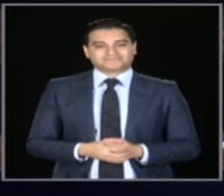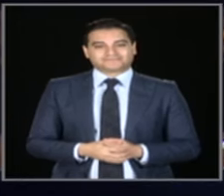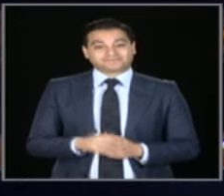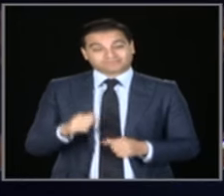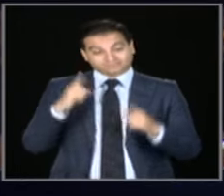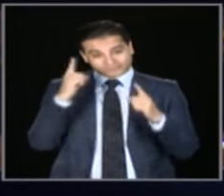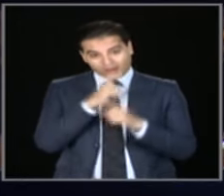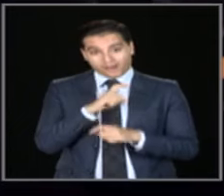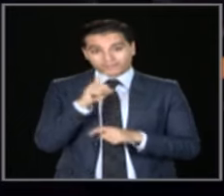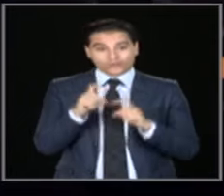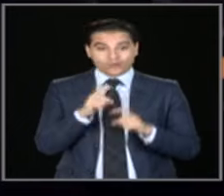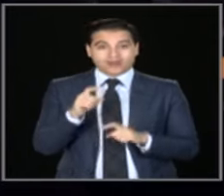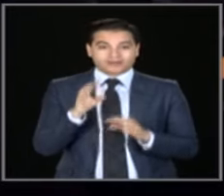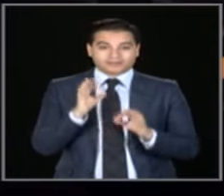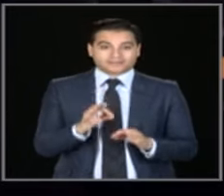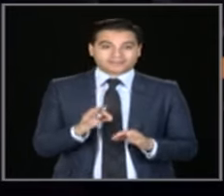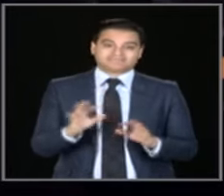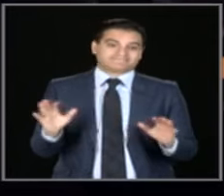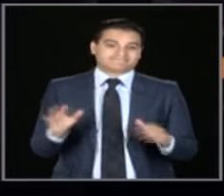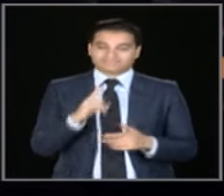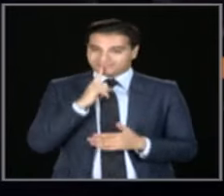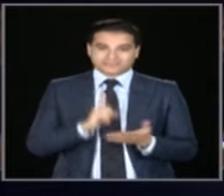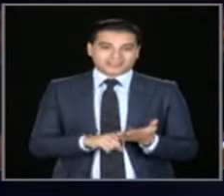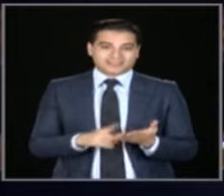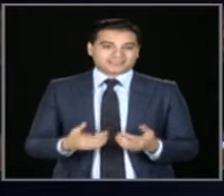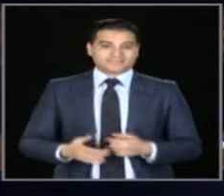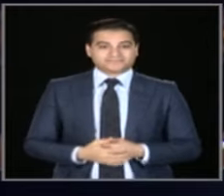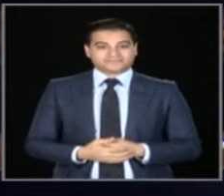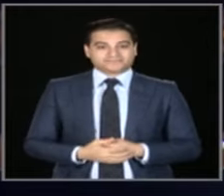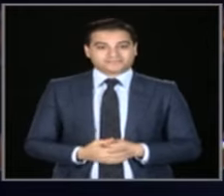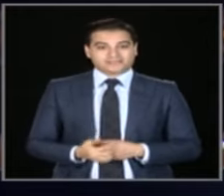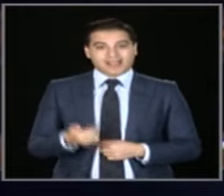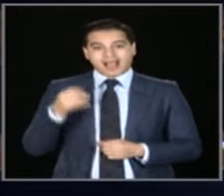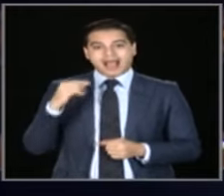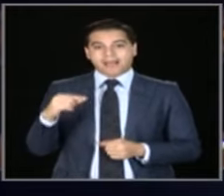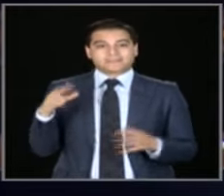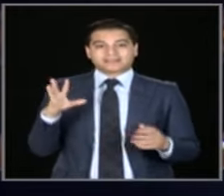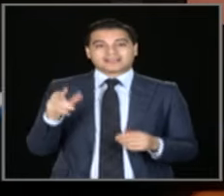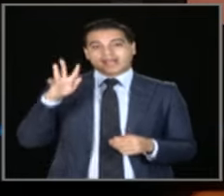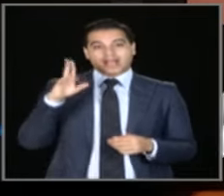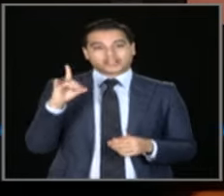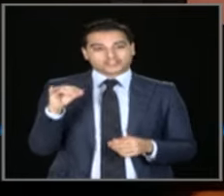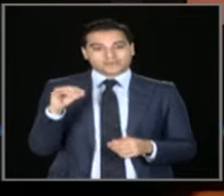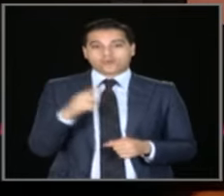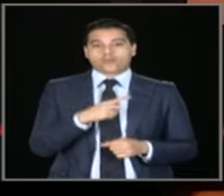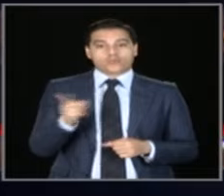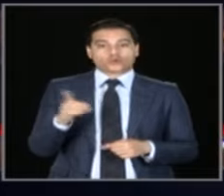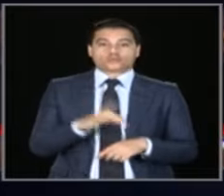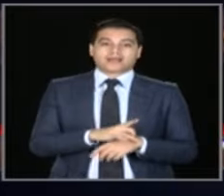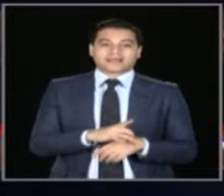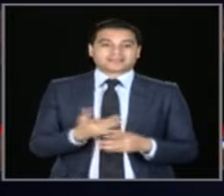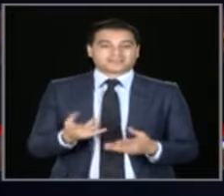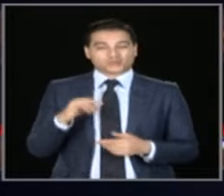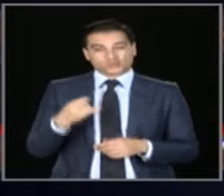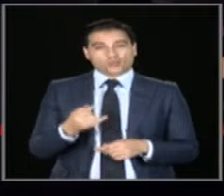اصعب سؤال في الفقره. ايوه بجد فعلا، يعني احمد هاشم شاطر في التاريخ وانتوا دكاتره، طب ما